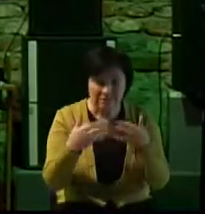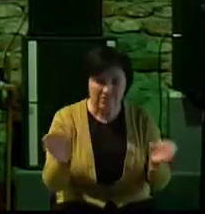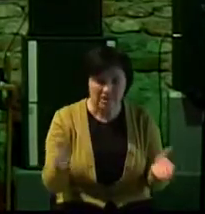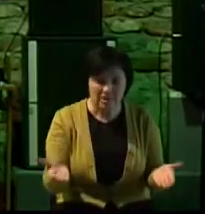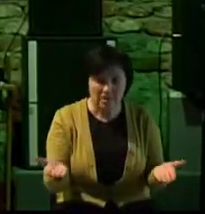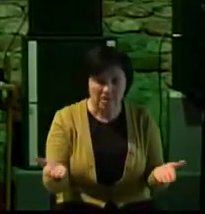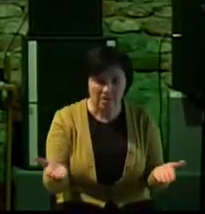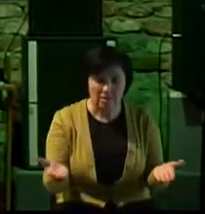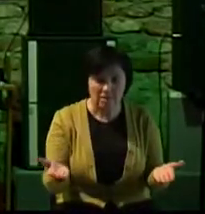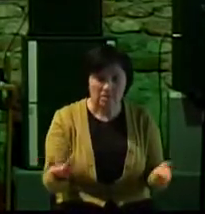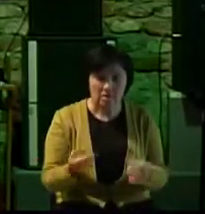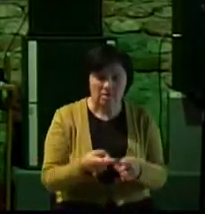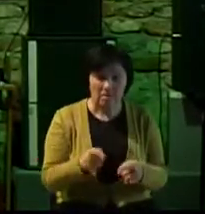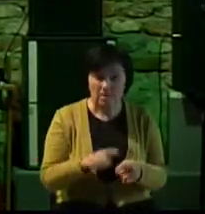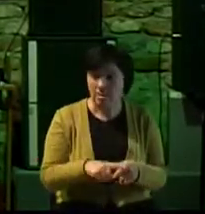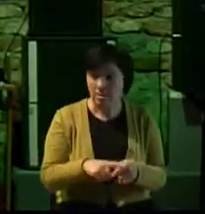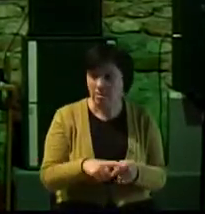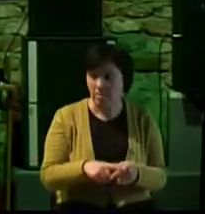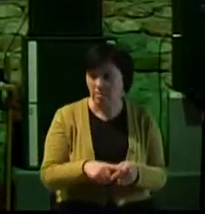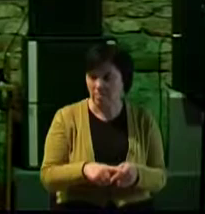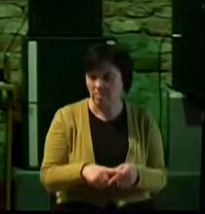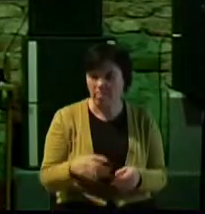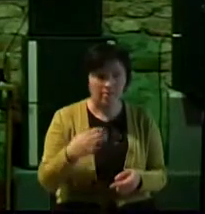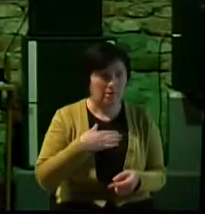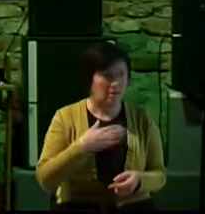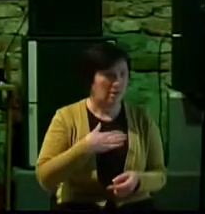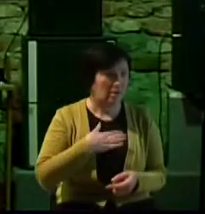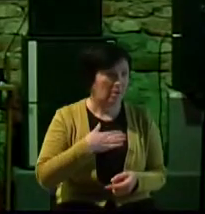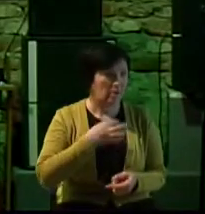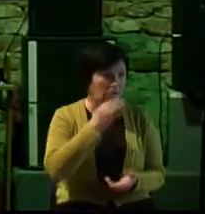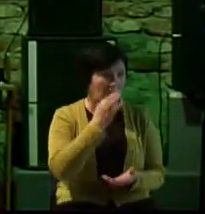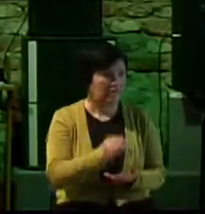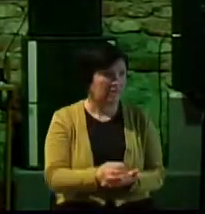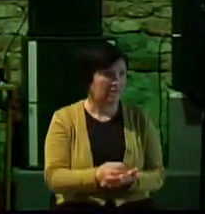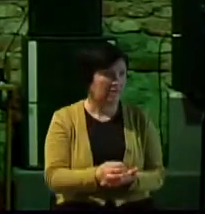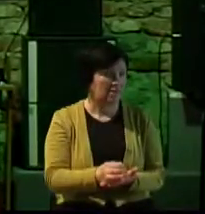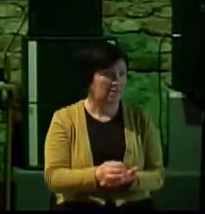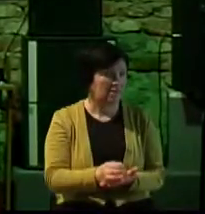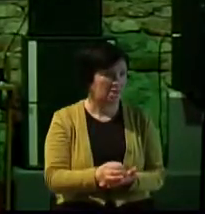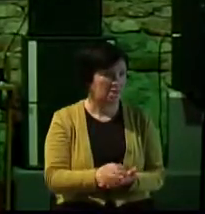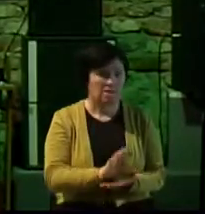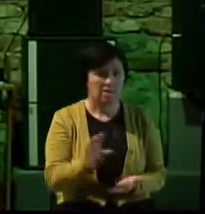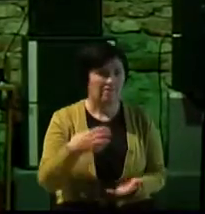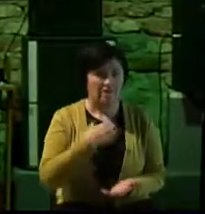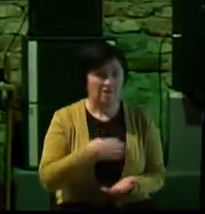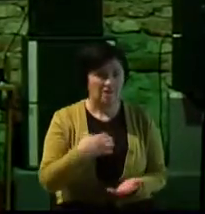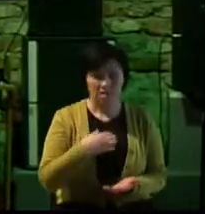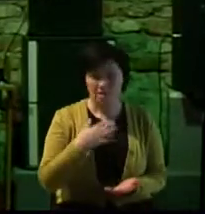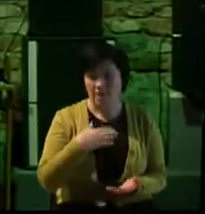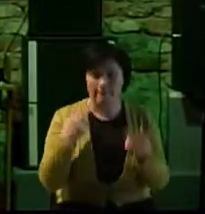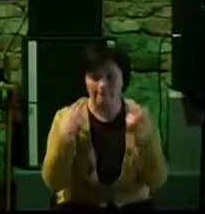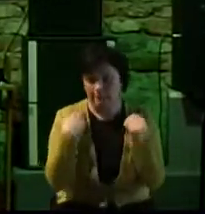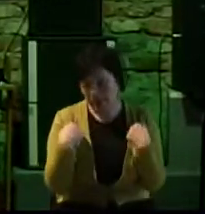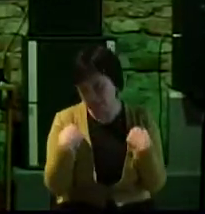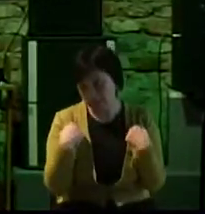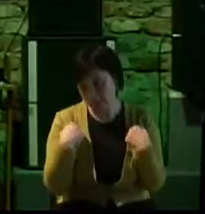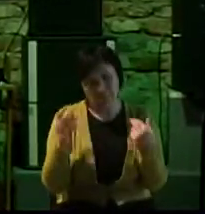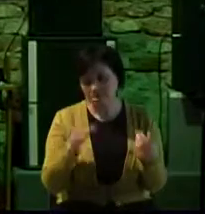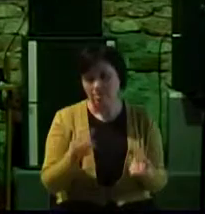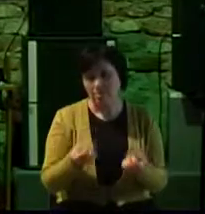жизни, то это становится моей ответственностью. И неважно то, являюсь ли я пастором